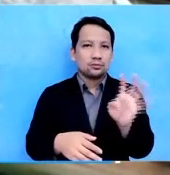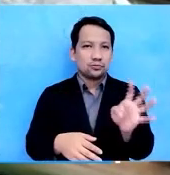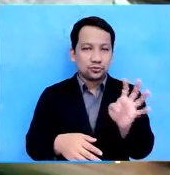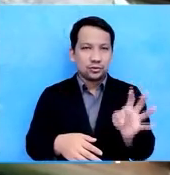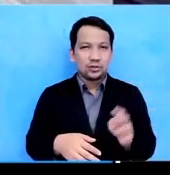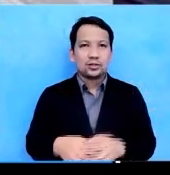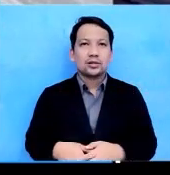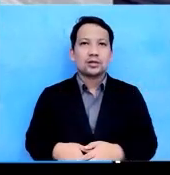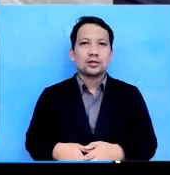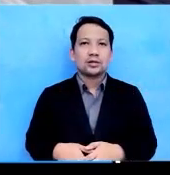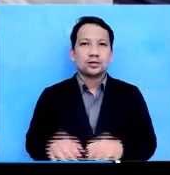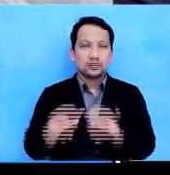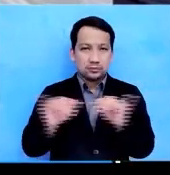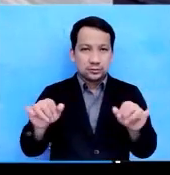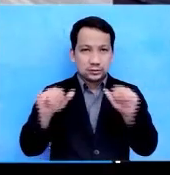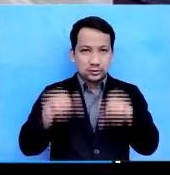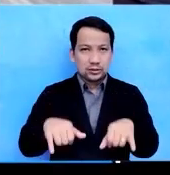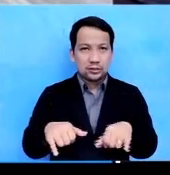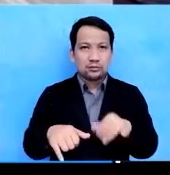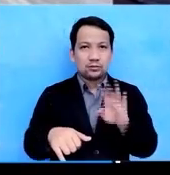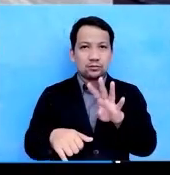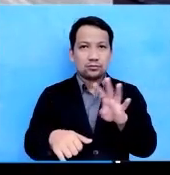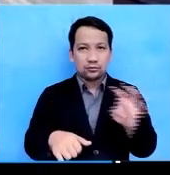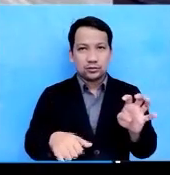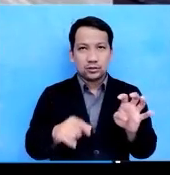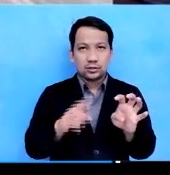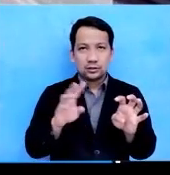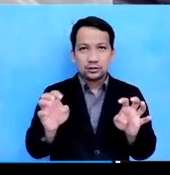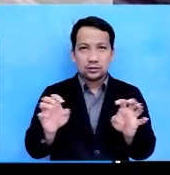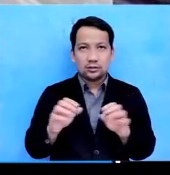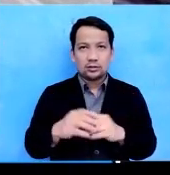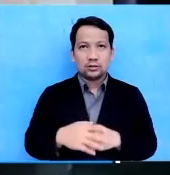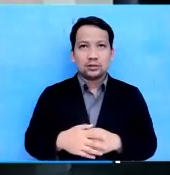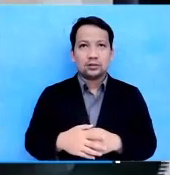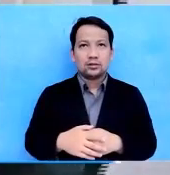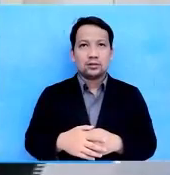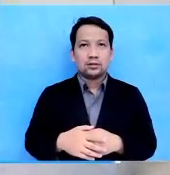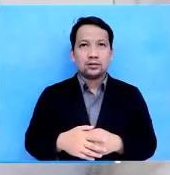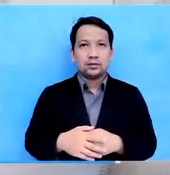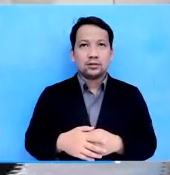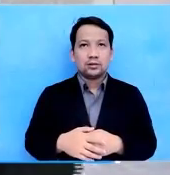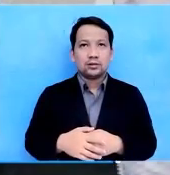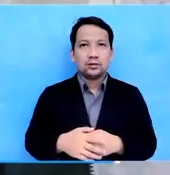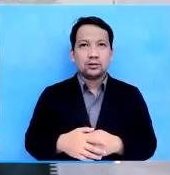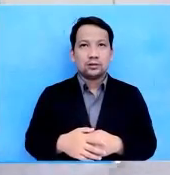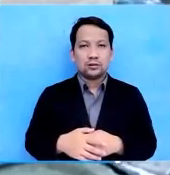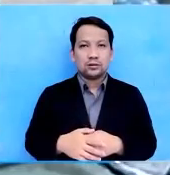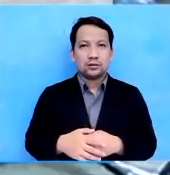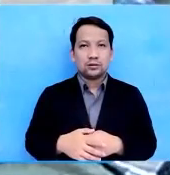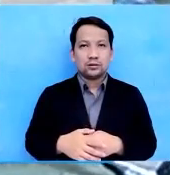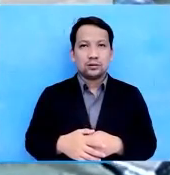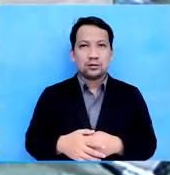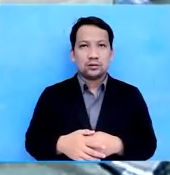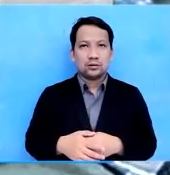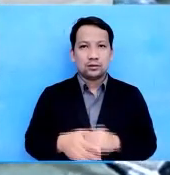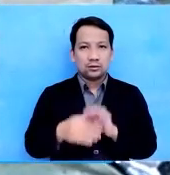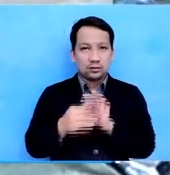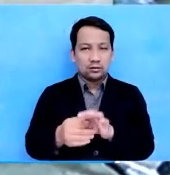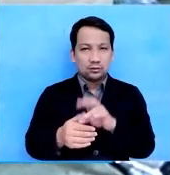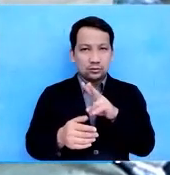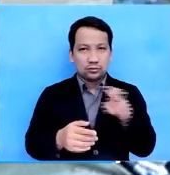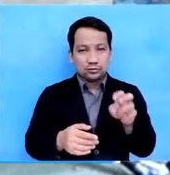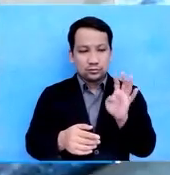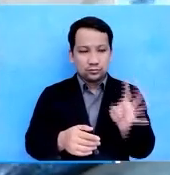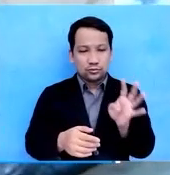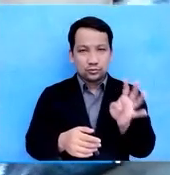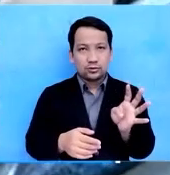pesos. Nananatili naman sa 400 pesos kada kilo ang tuna. Ang tanging tumaas ang presyo, ang galunggong na nasa 240